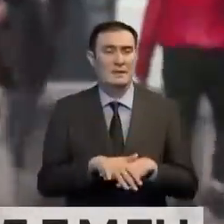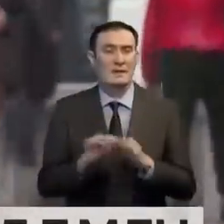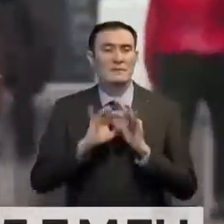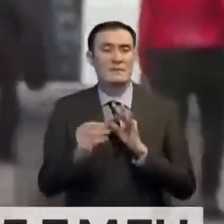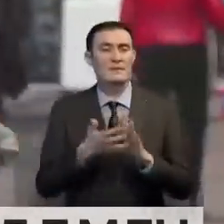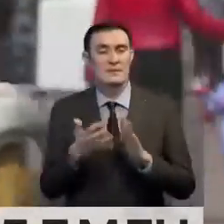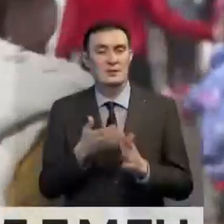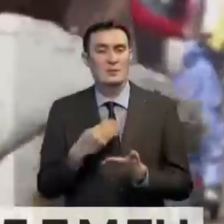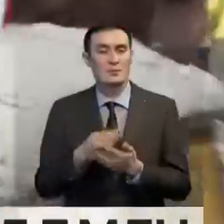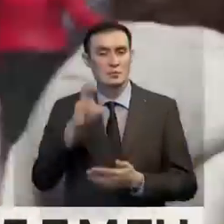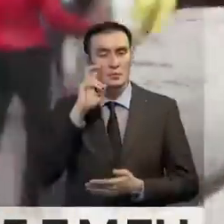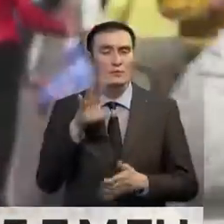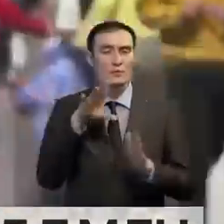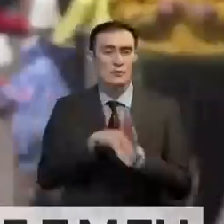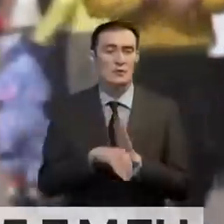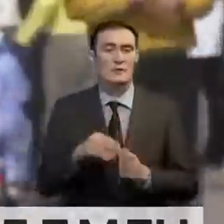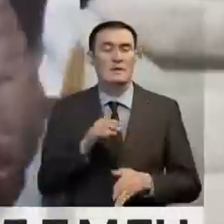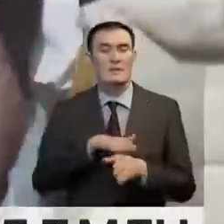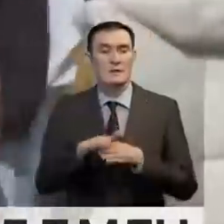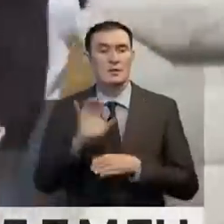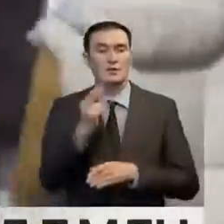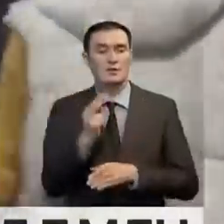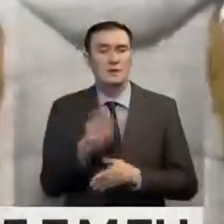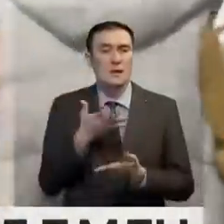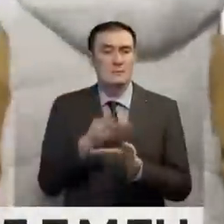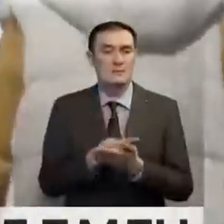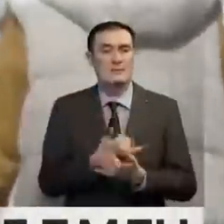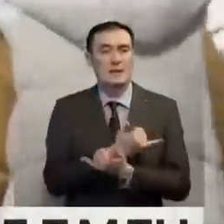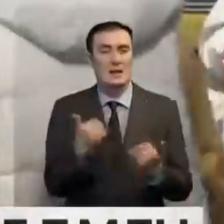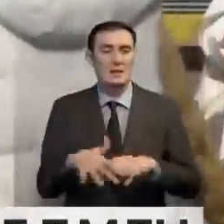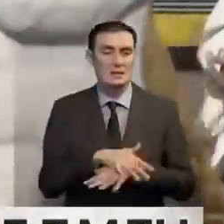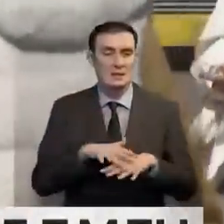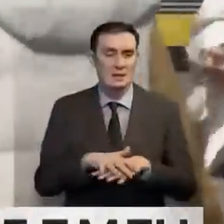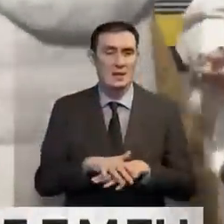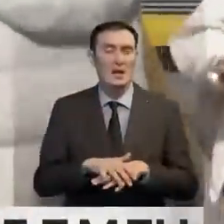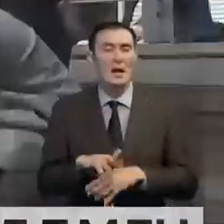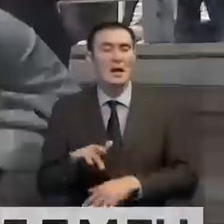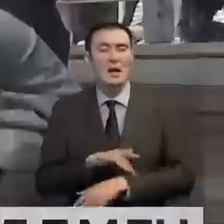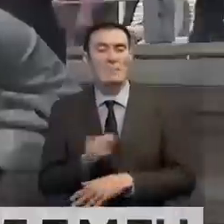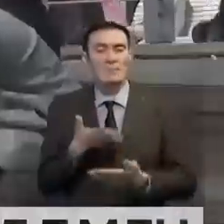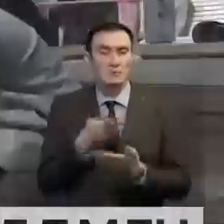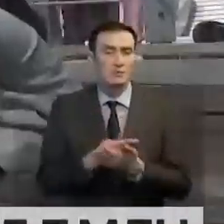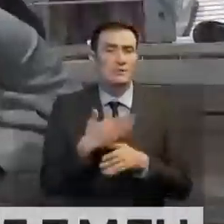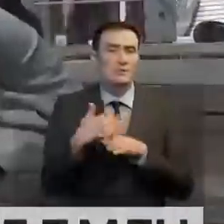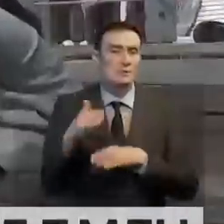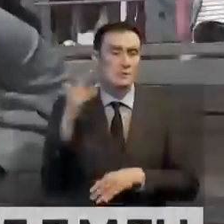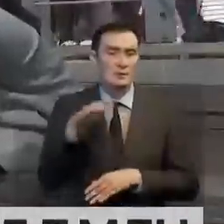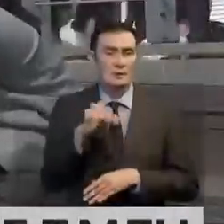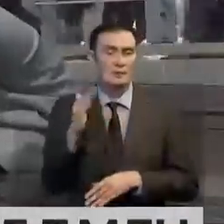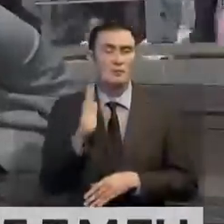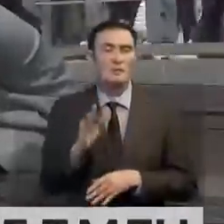покрытие дефицита бюджета, в том числе на выполнение социальных обязательств перед населением. Обслуживать и погашать займ будут